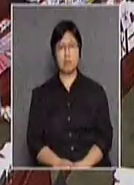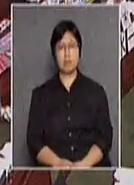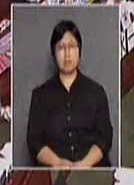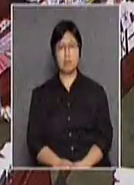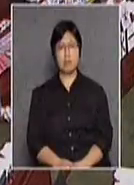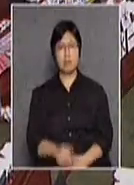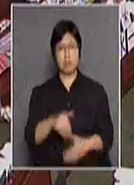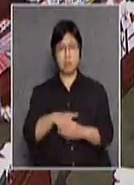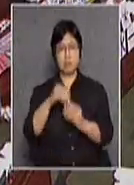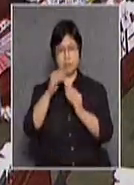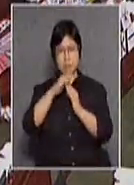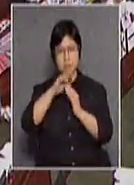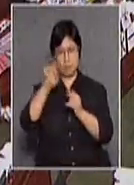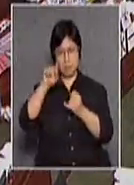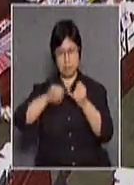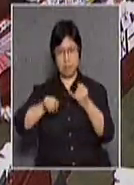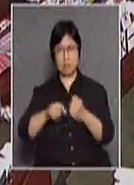停止表決，顯示結果。